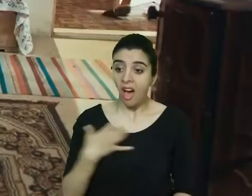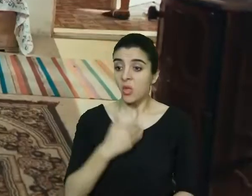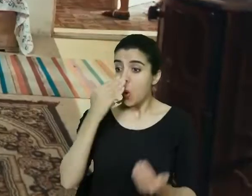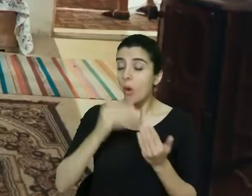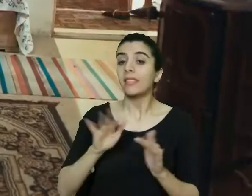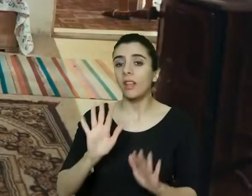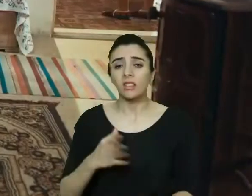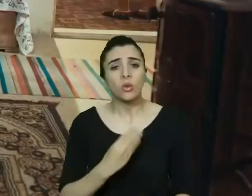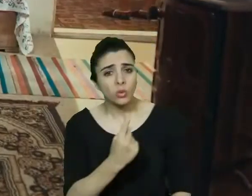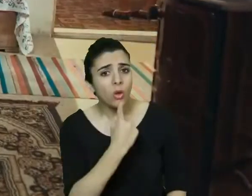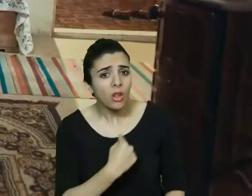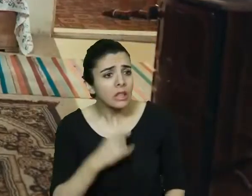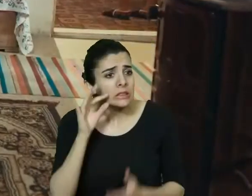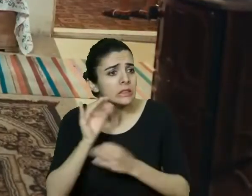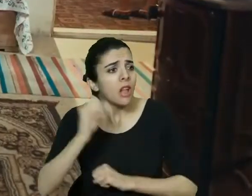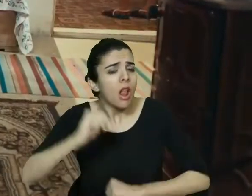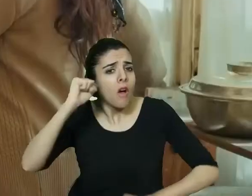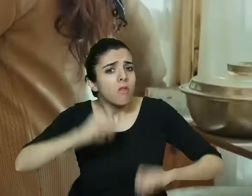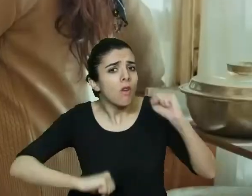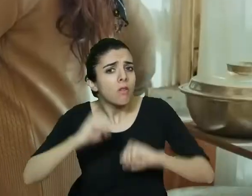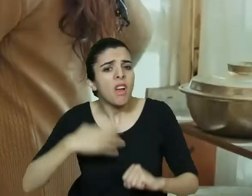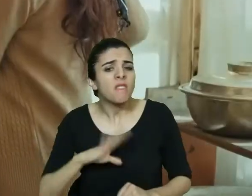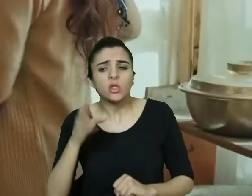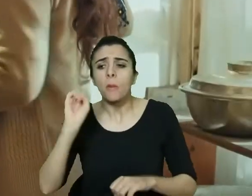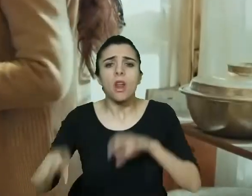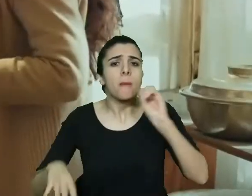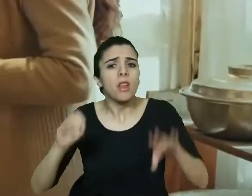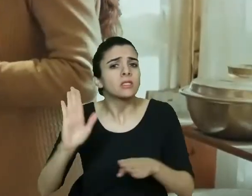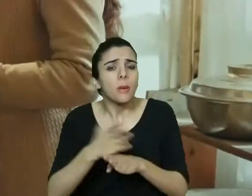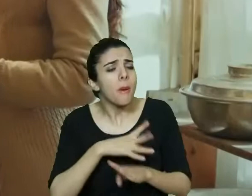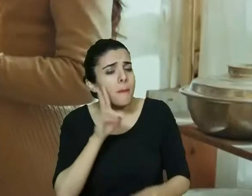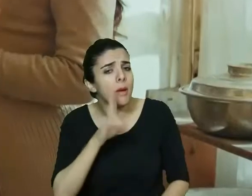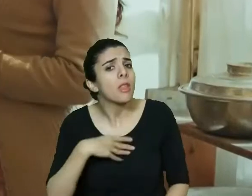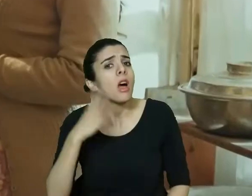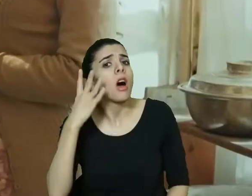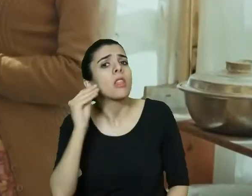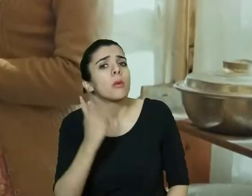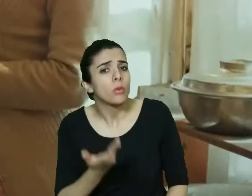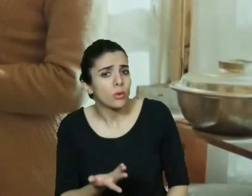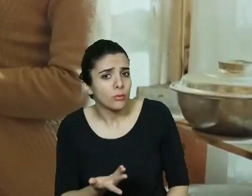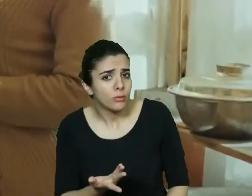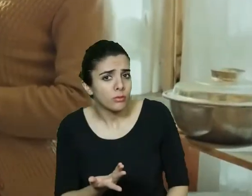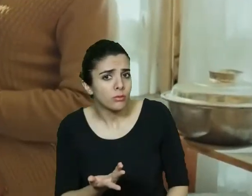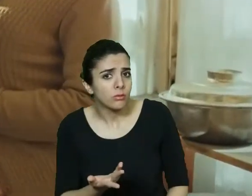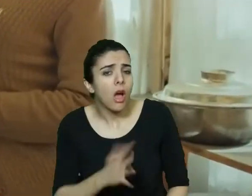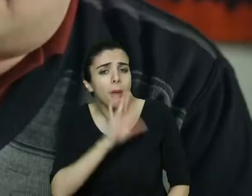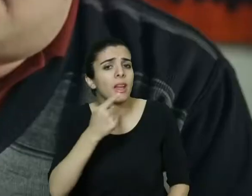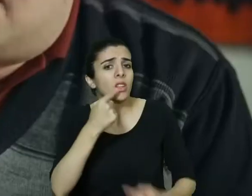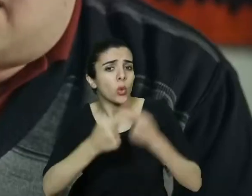değil mi ana? Bu insanlar birbirlerinden niye vazgeçiyor o zaman? Ben anlamayayım ki ne oluyor yani? Çimen geldi dinliyor. Diler